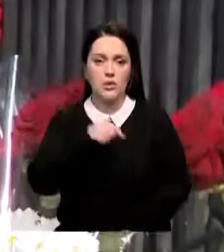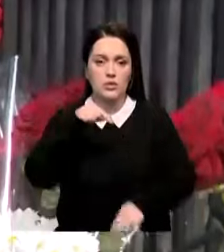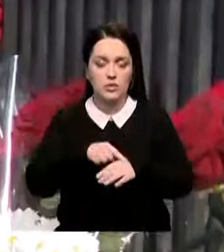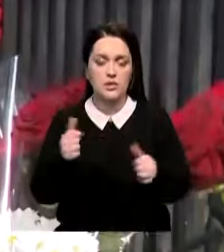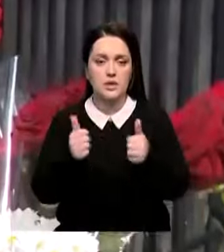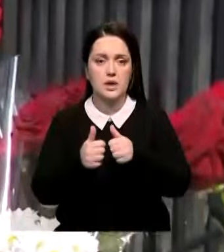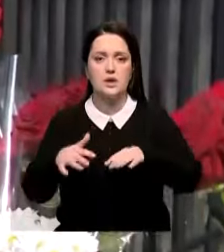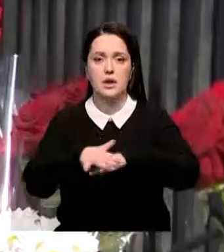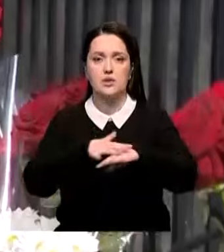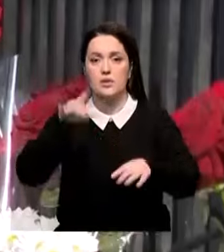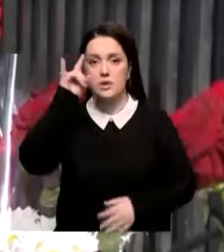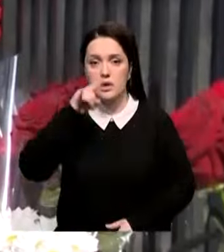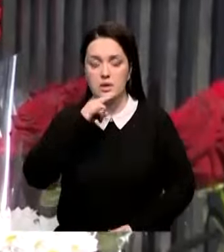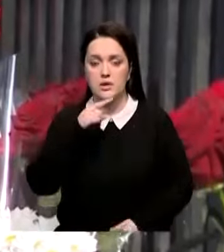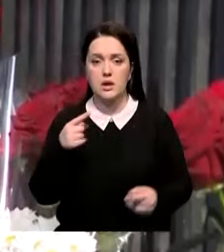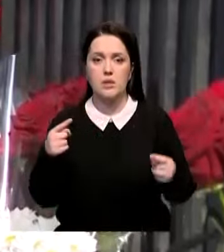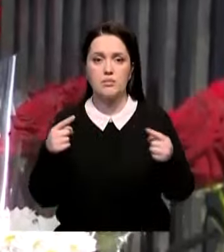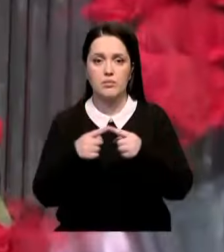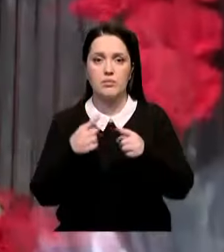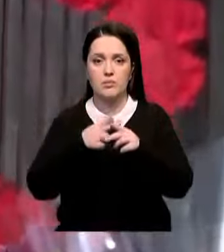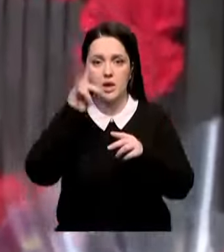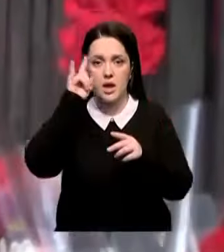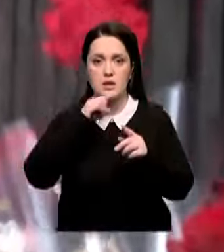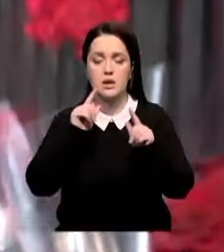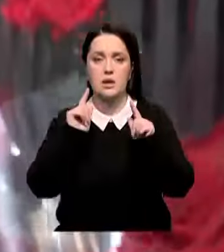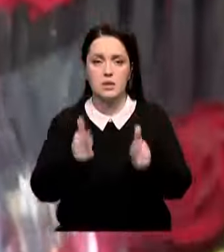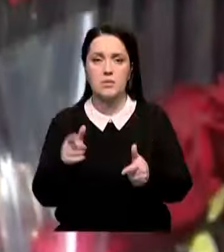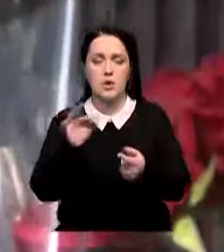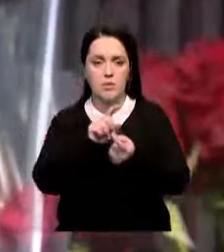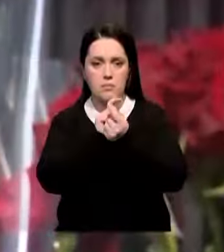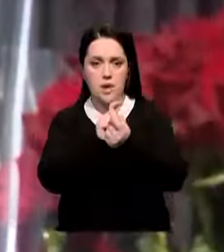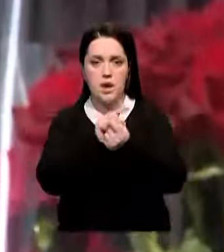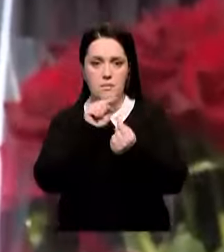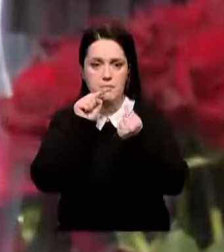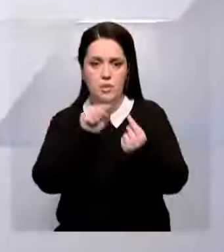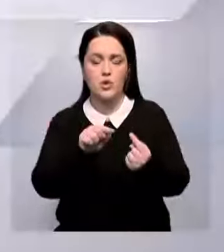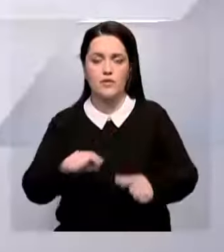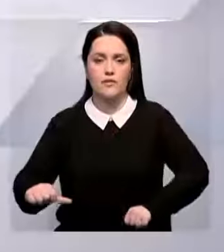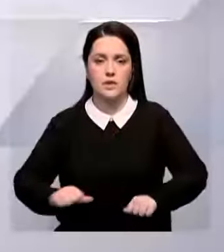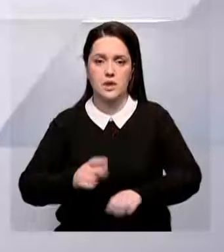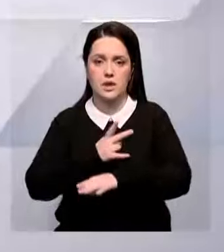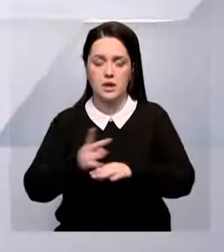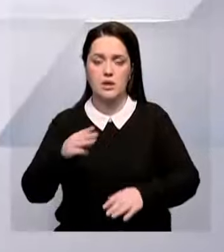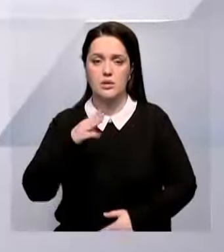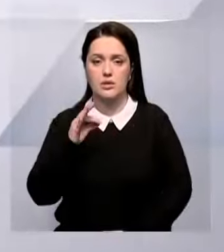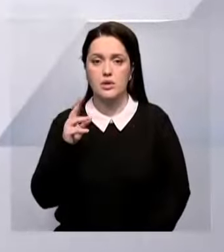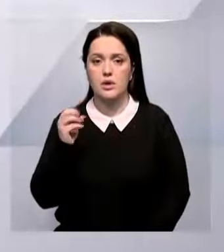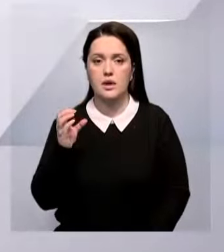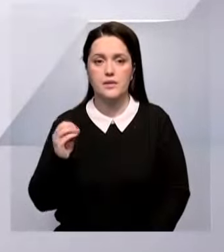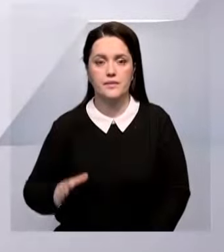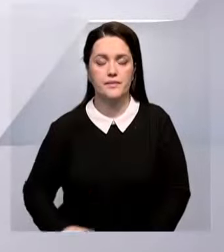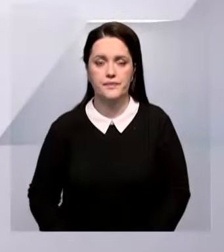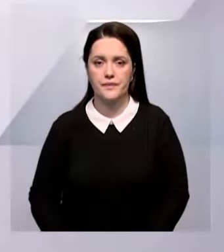народу казахстанцы. Подтвердил солидарность Казахстана с Россией в вопросах борьбы против терроризма и Касым-Жомарт Токаев.